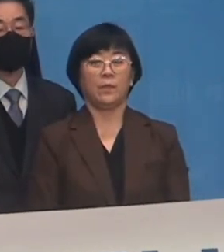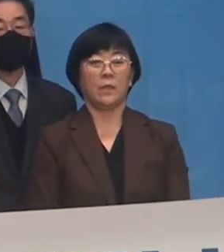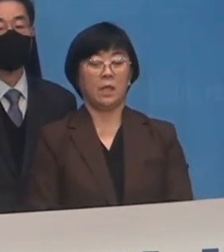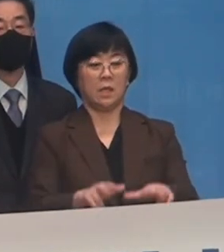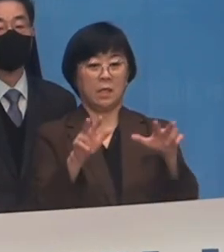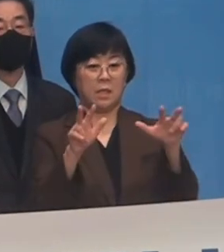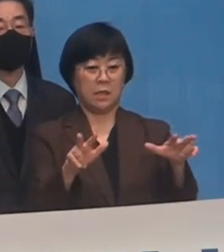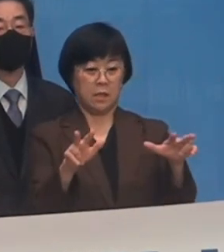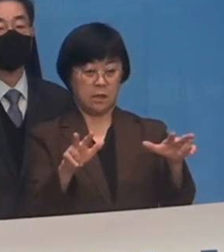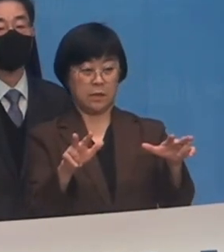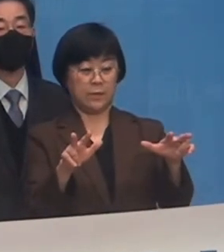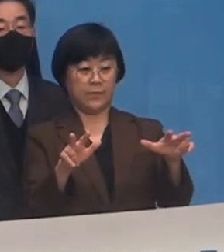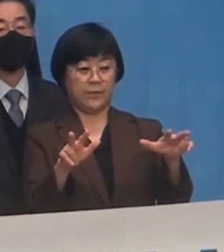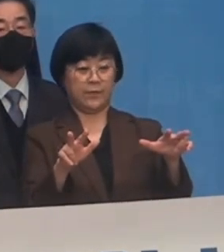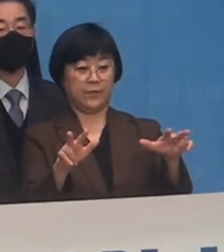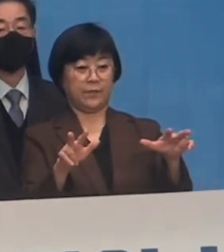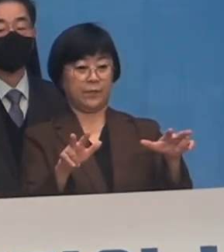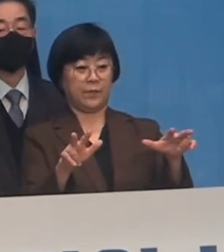지금 현재